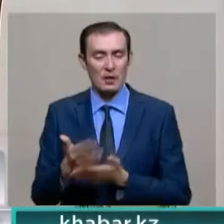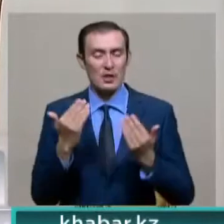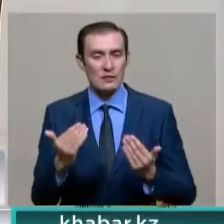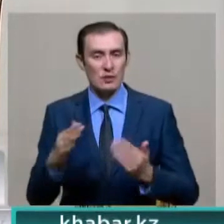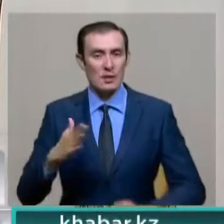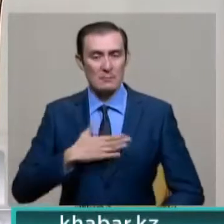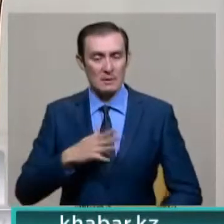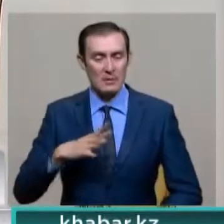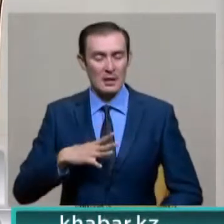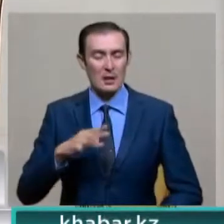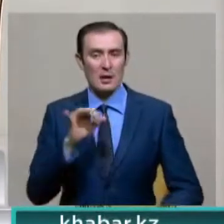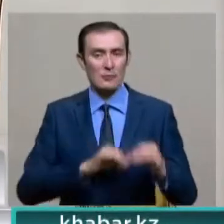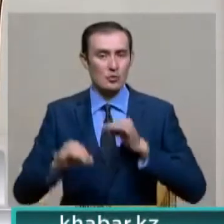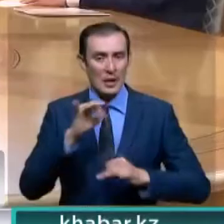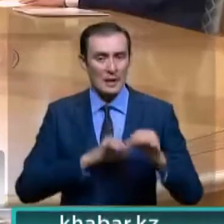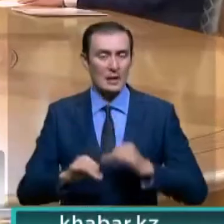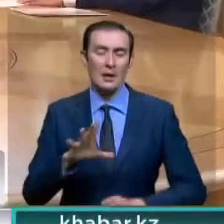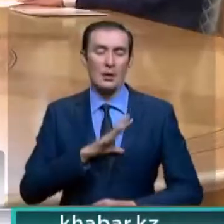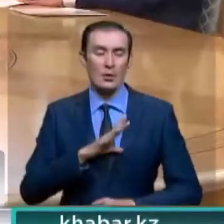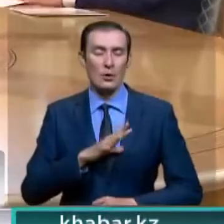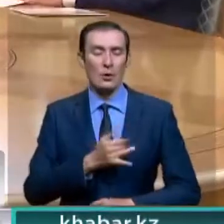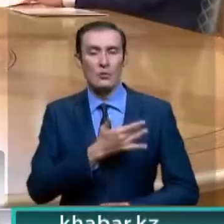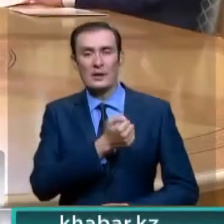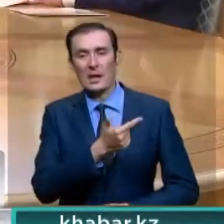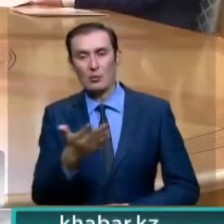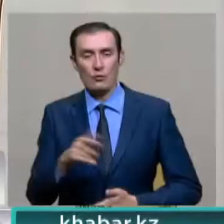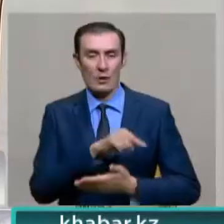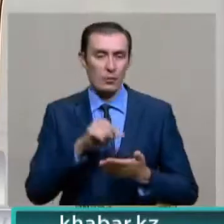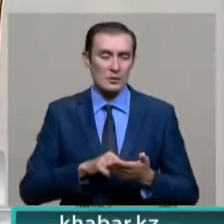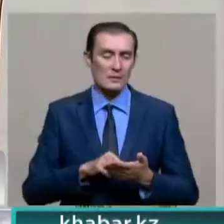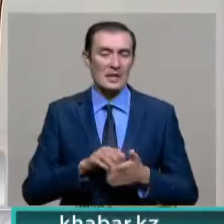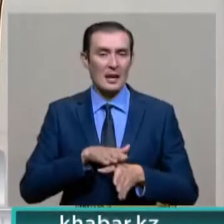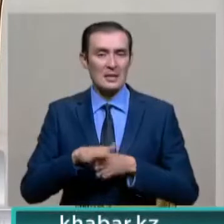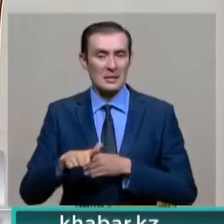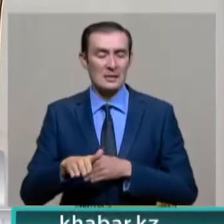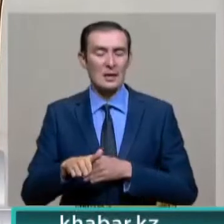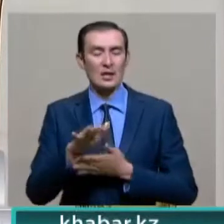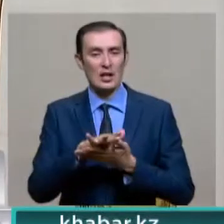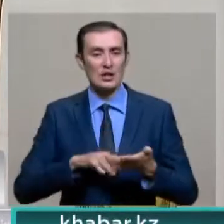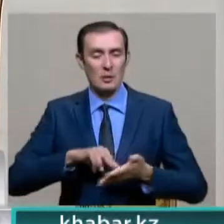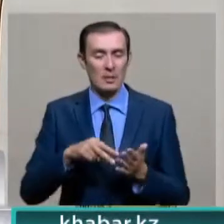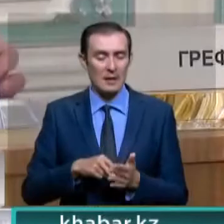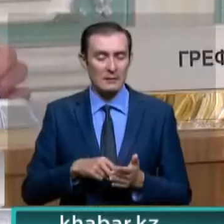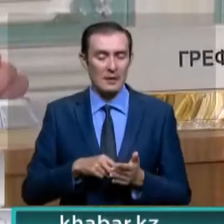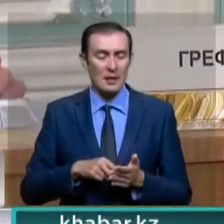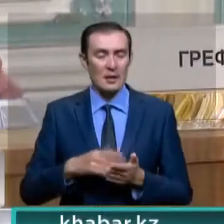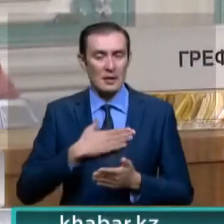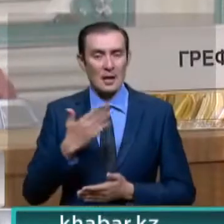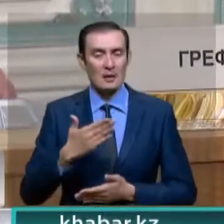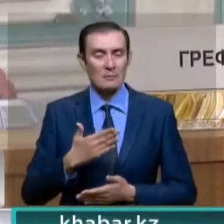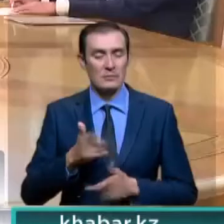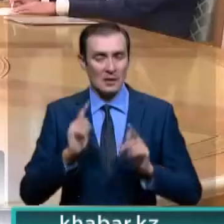вами переговорили по целому ряду вопросов, связанных с реализацией намеченных планов. Я приветствую ваше